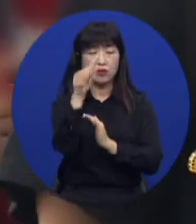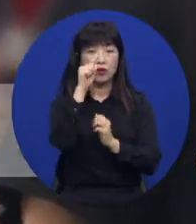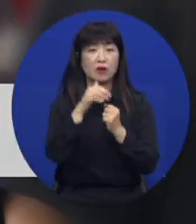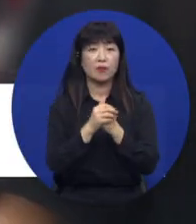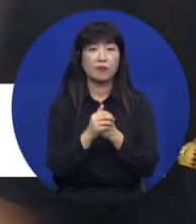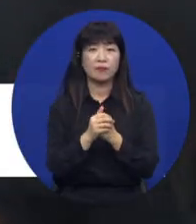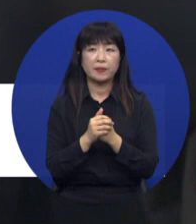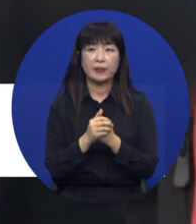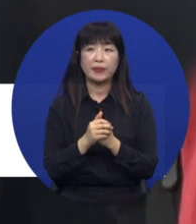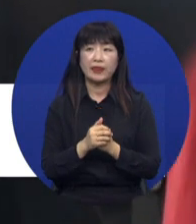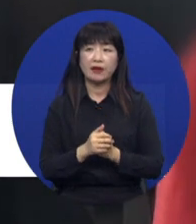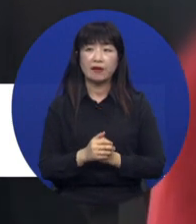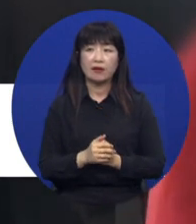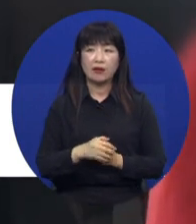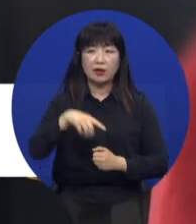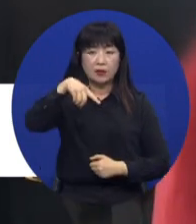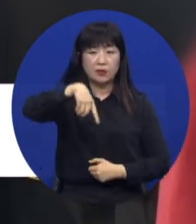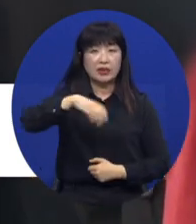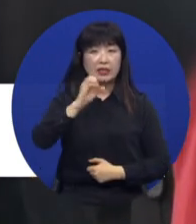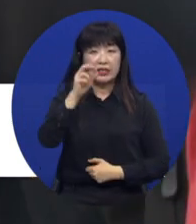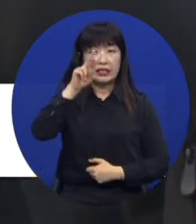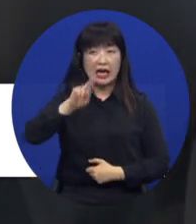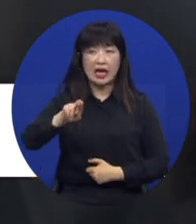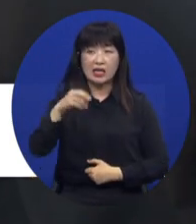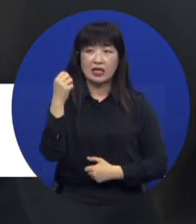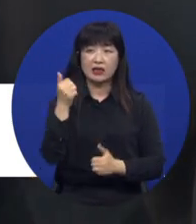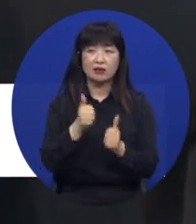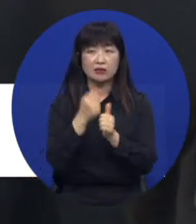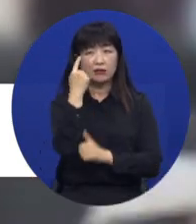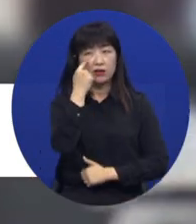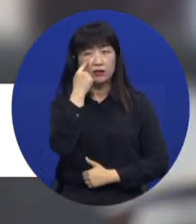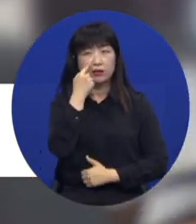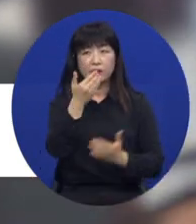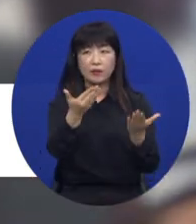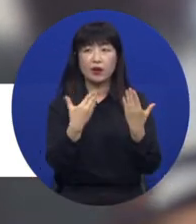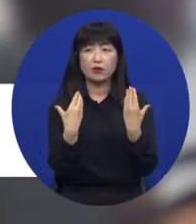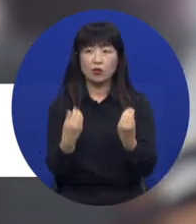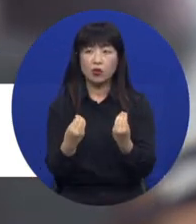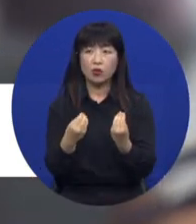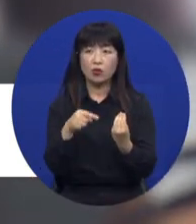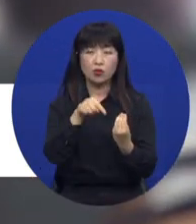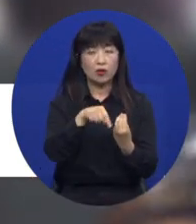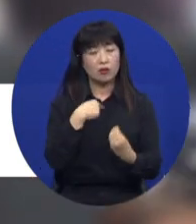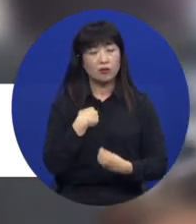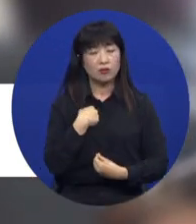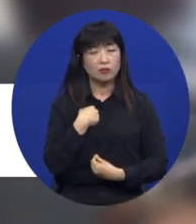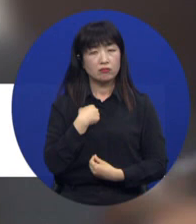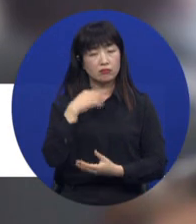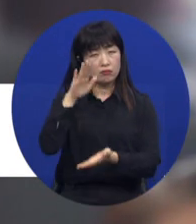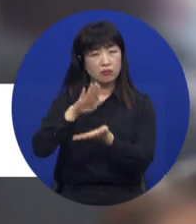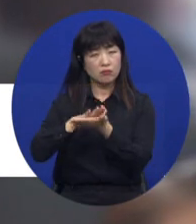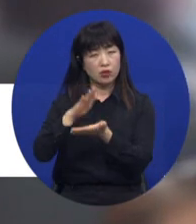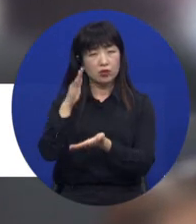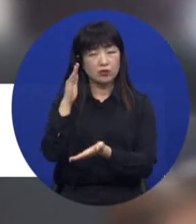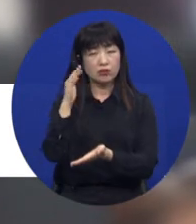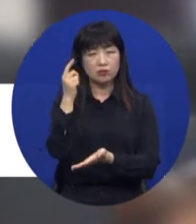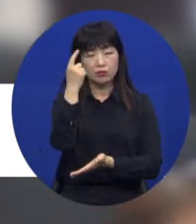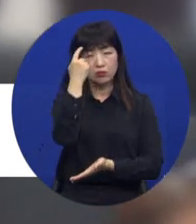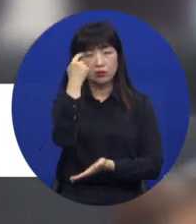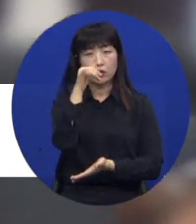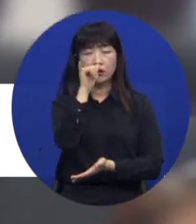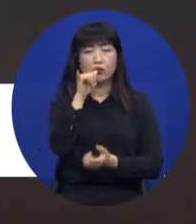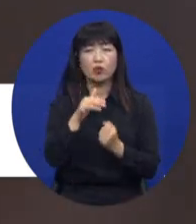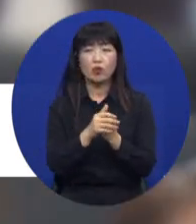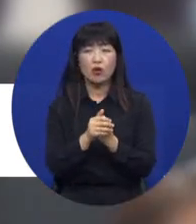테스트 받아오는 거고요. 네. 그쪽 나라에서. 네. 거기서 증상 이제 검사하고 난 다음에 뭐